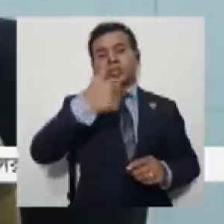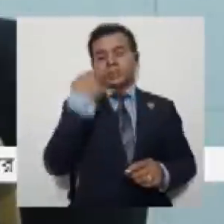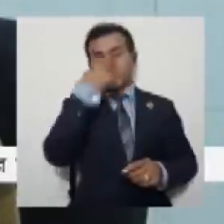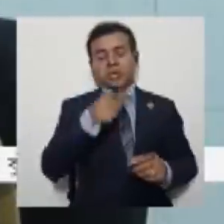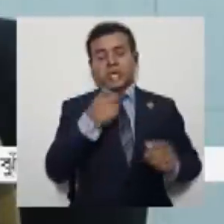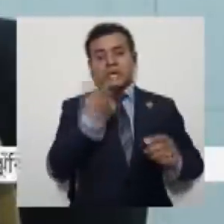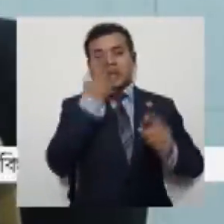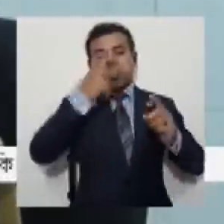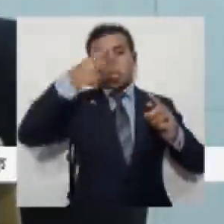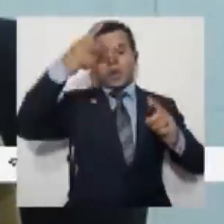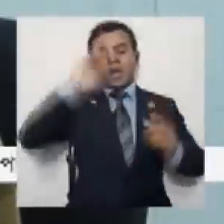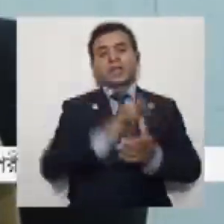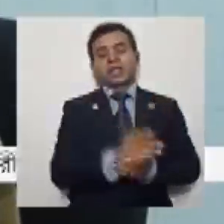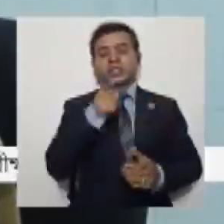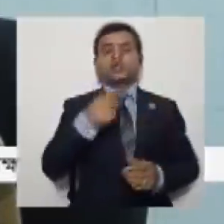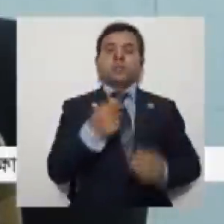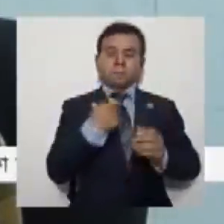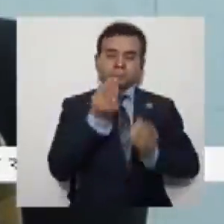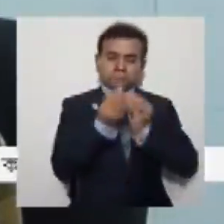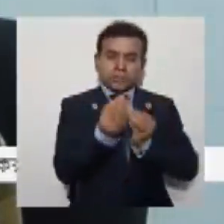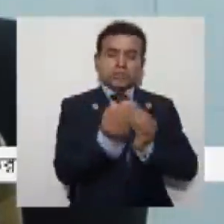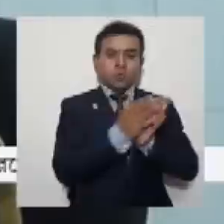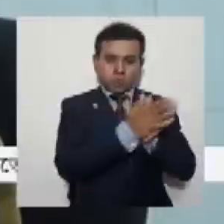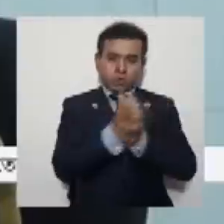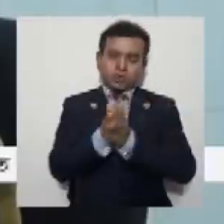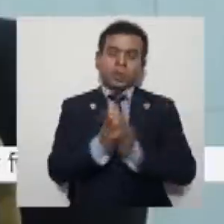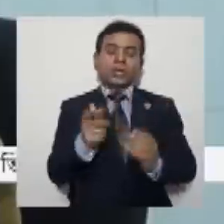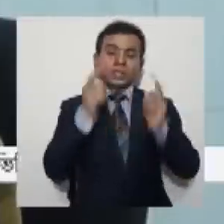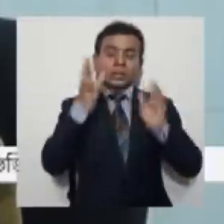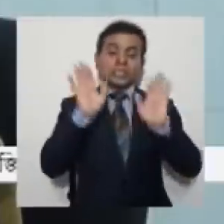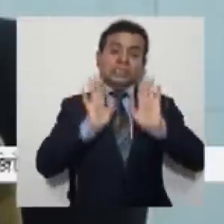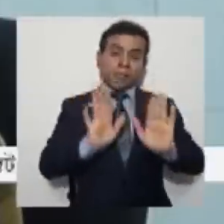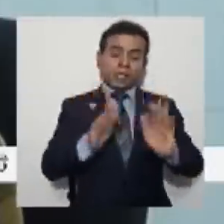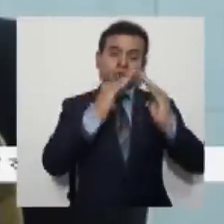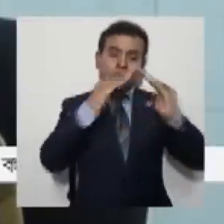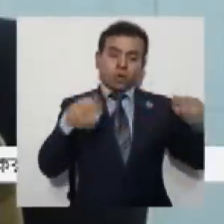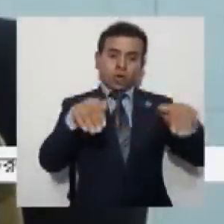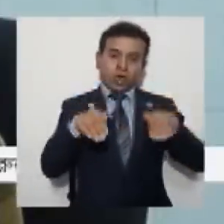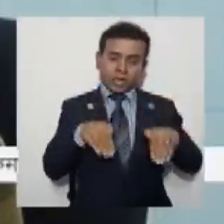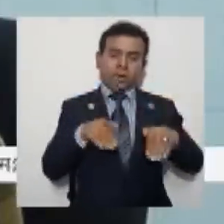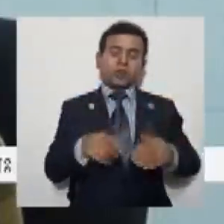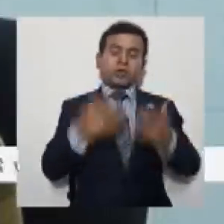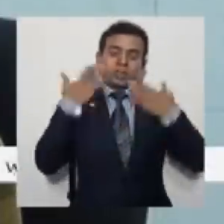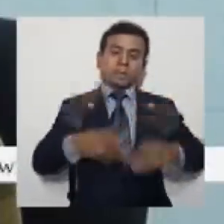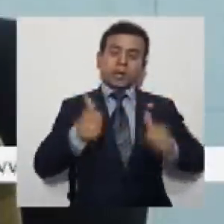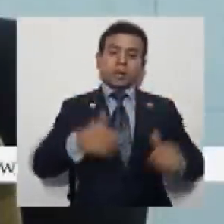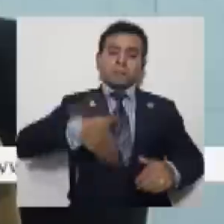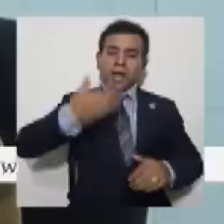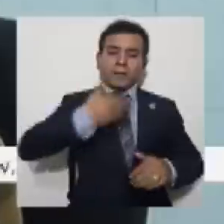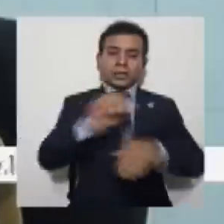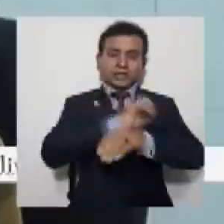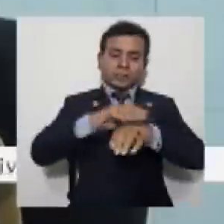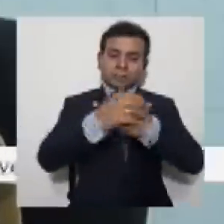থাকুন, ঘরে থাকুন, সুস্থ থাকুন, বারবার সাবান পানি দিয়ে 20 সেকেন্ড ধরে হাত ধুন, পরিবারের সকল সদস্যকে হাত ধোয়ার